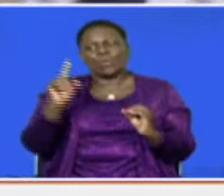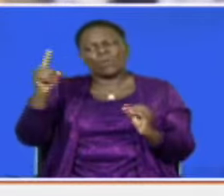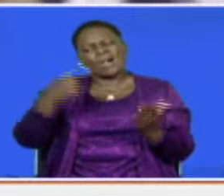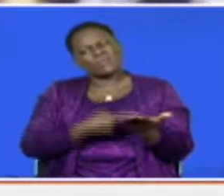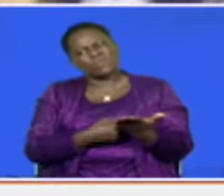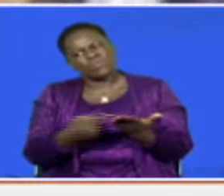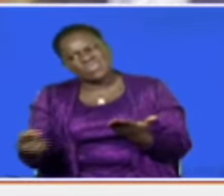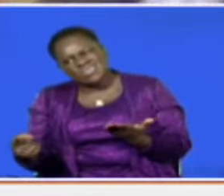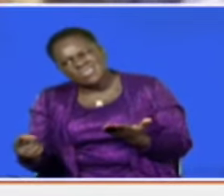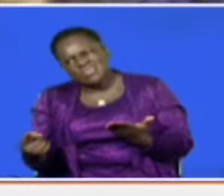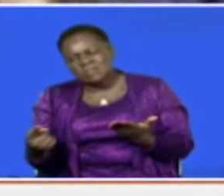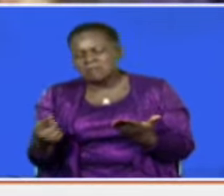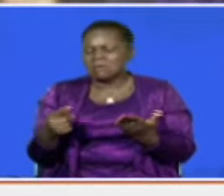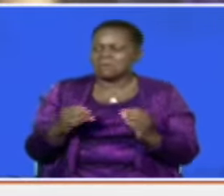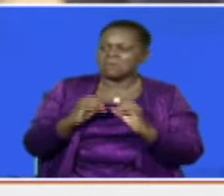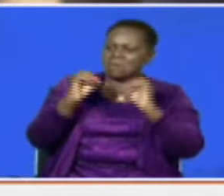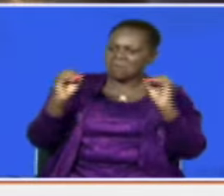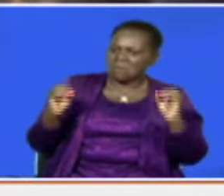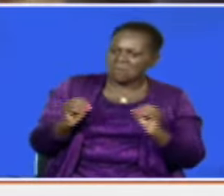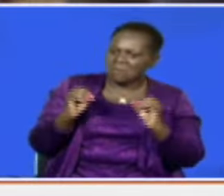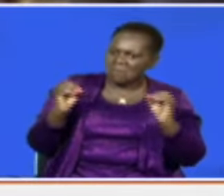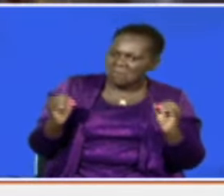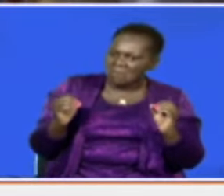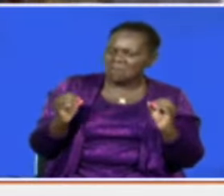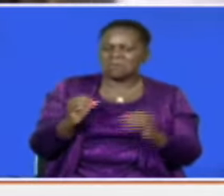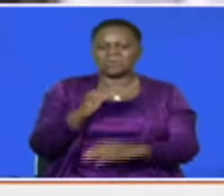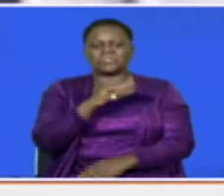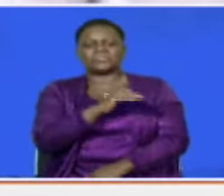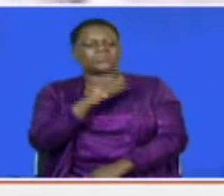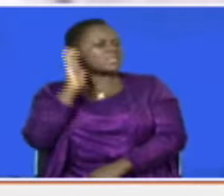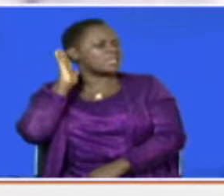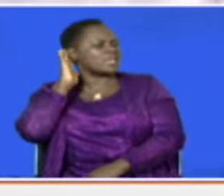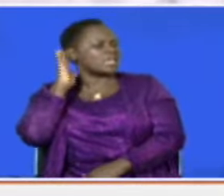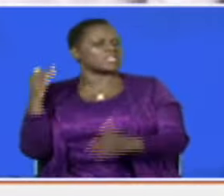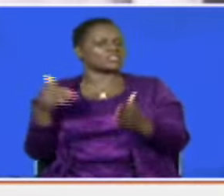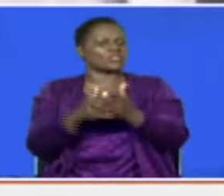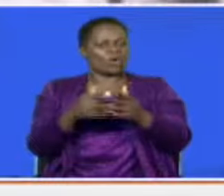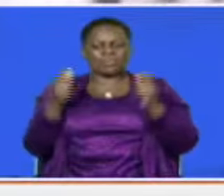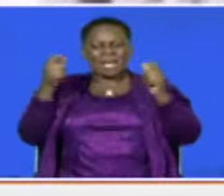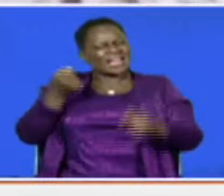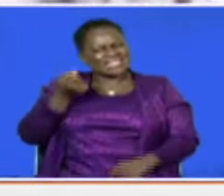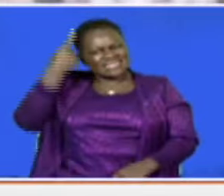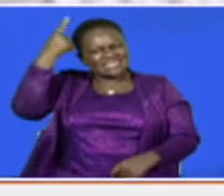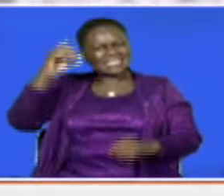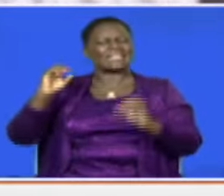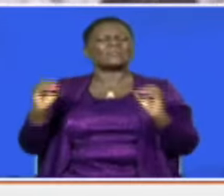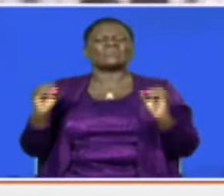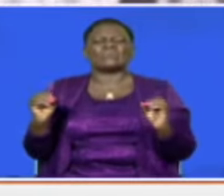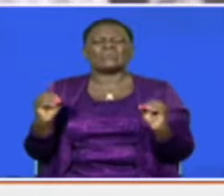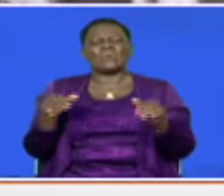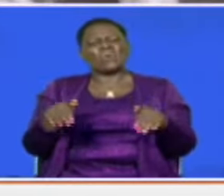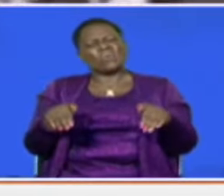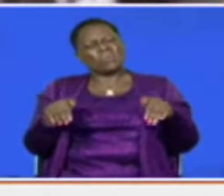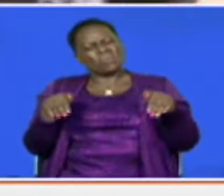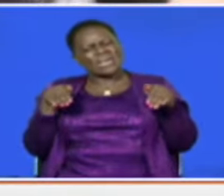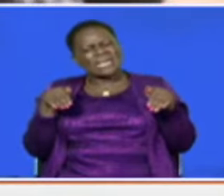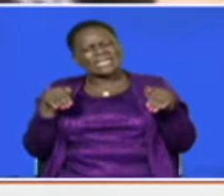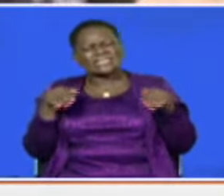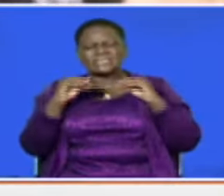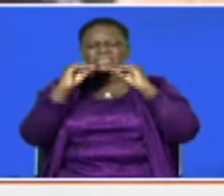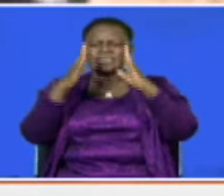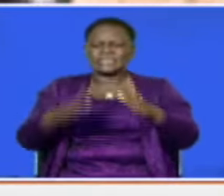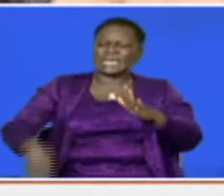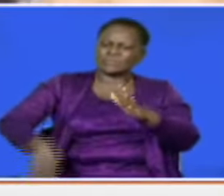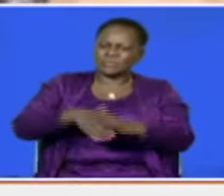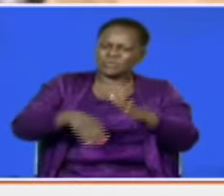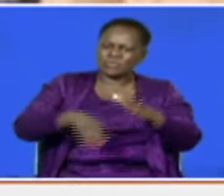1 week, anaanza kusema ati oh, jioni nasikia mgome meisha. Nakwaza kuelewa, anangojea walimu